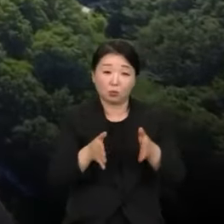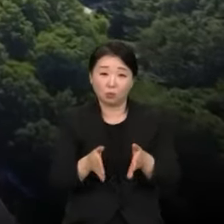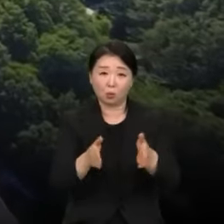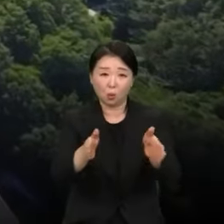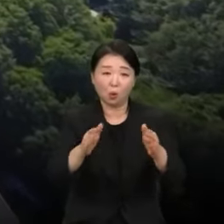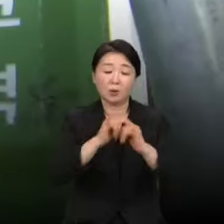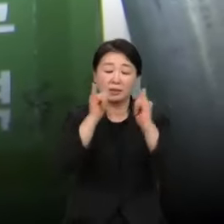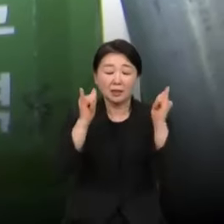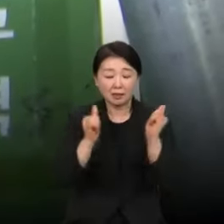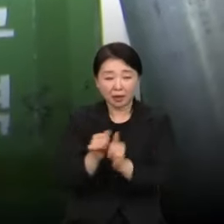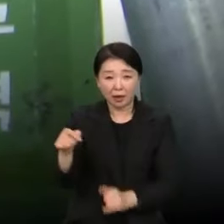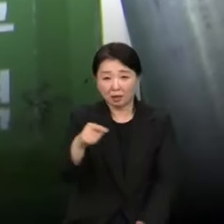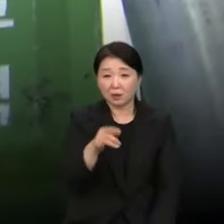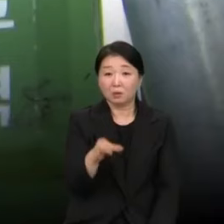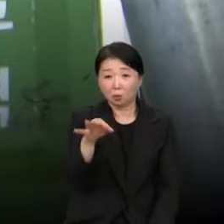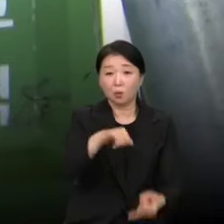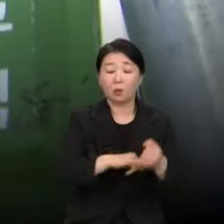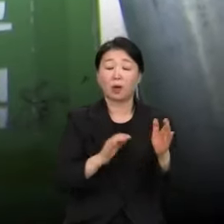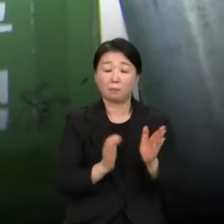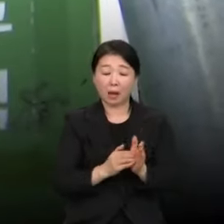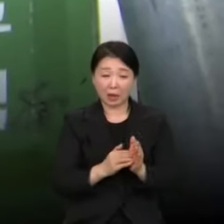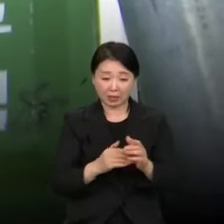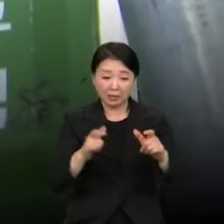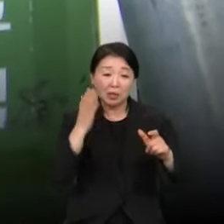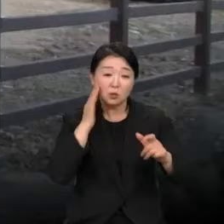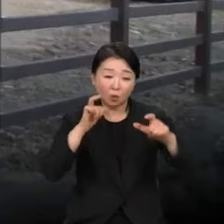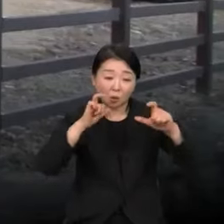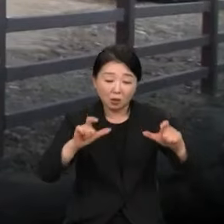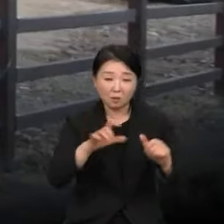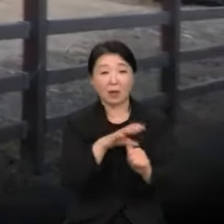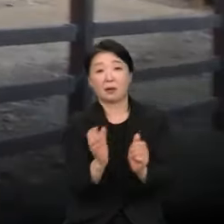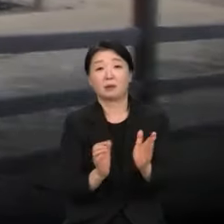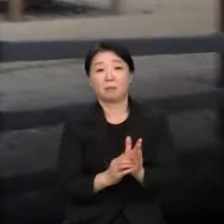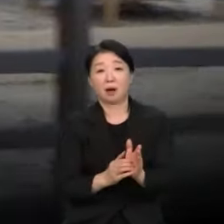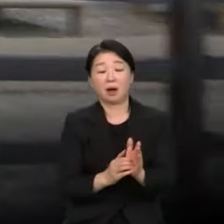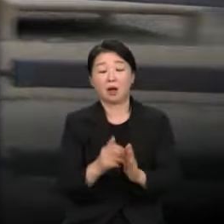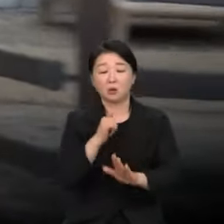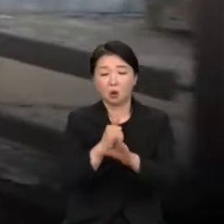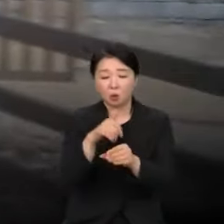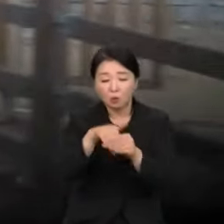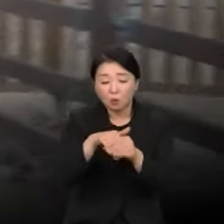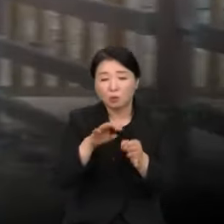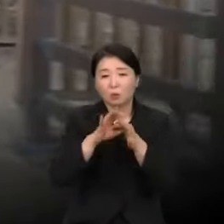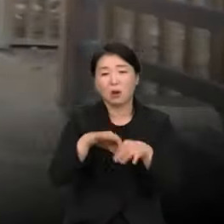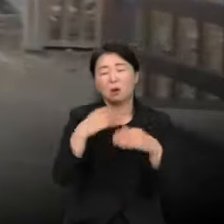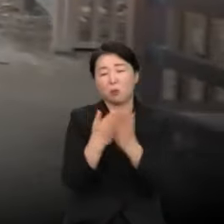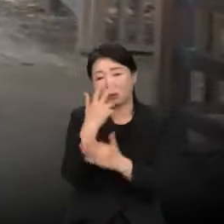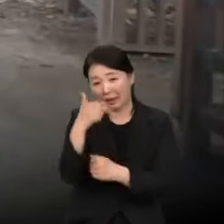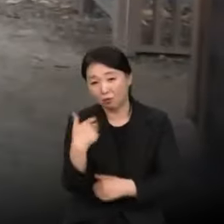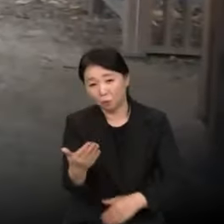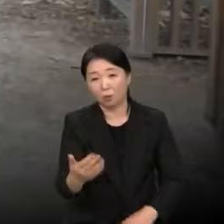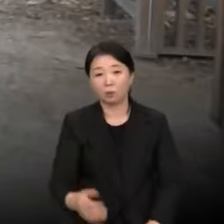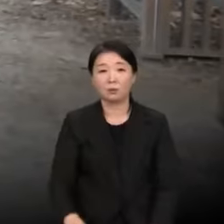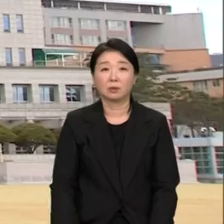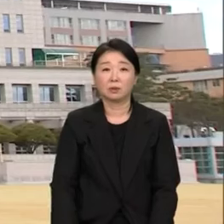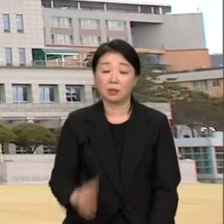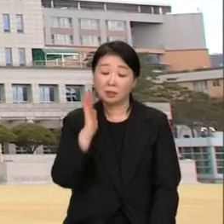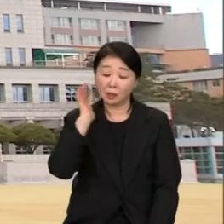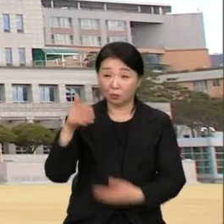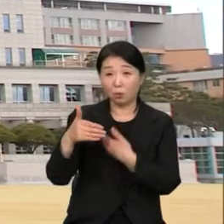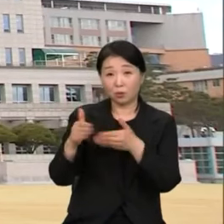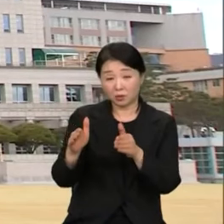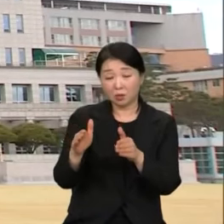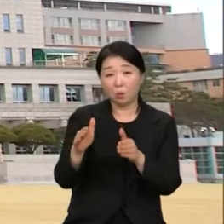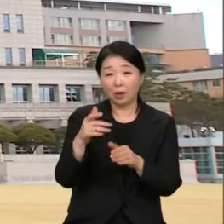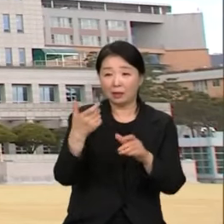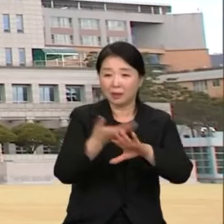자본 공약과 그린벨트 해제 등이 총선을 겨냥한 선심성 정책이란 겁니다. 대통령실은 조만간